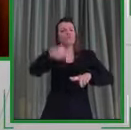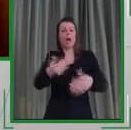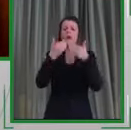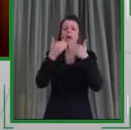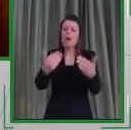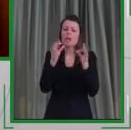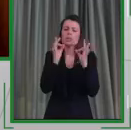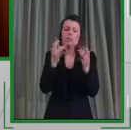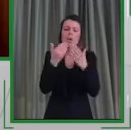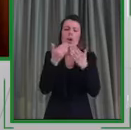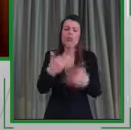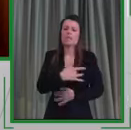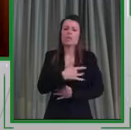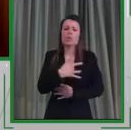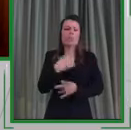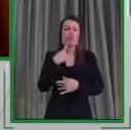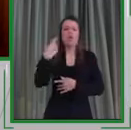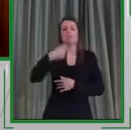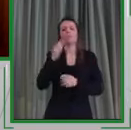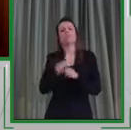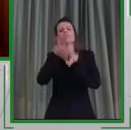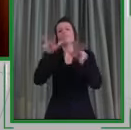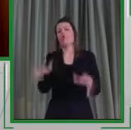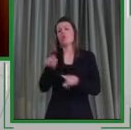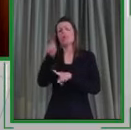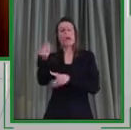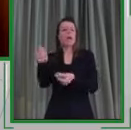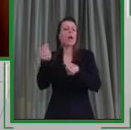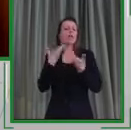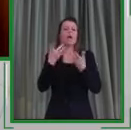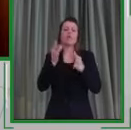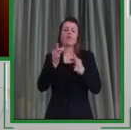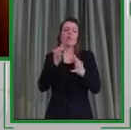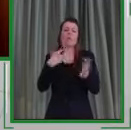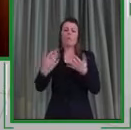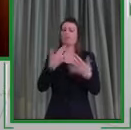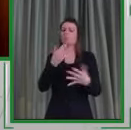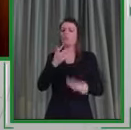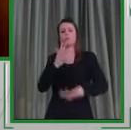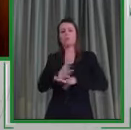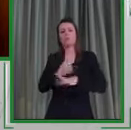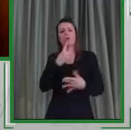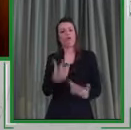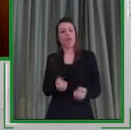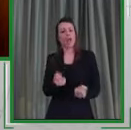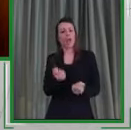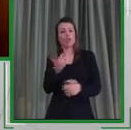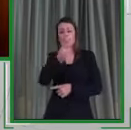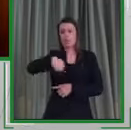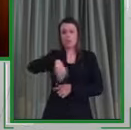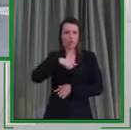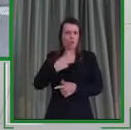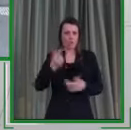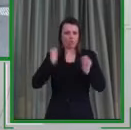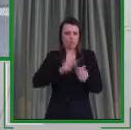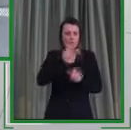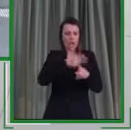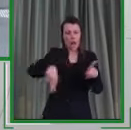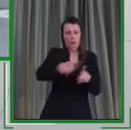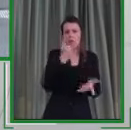fontana che ha dato una risposta concreta ad una reale necessità che sentivano tutti i cittadini